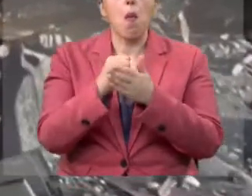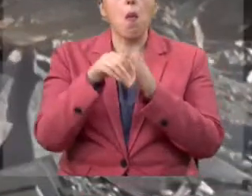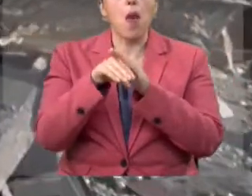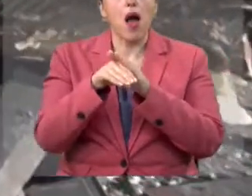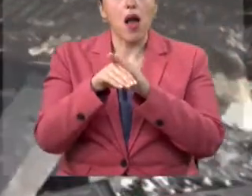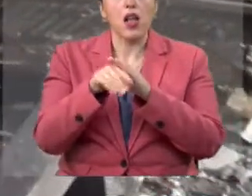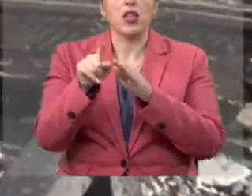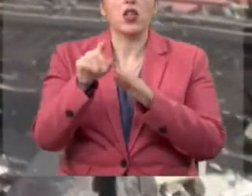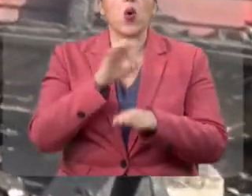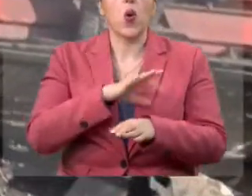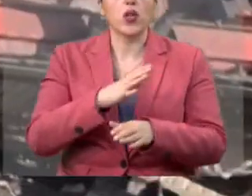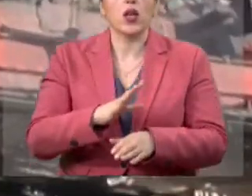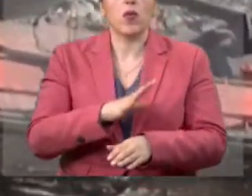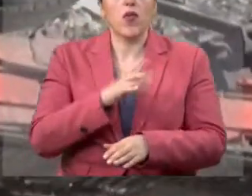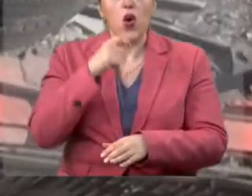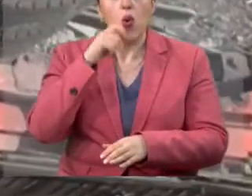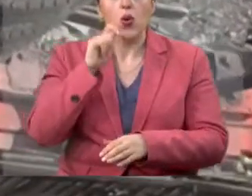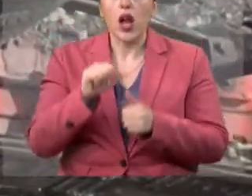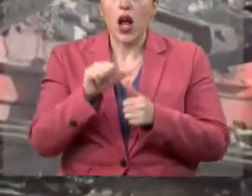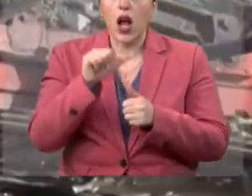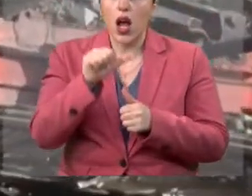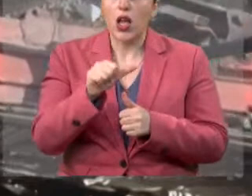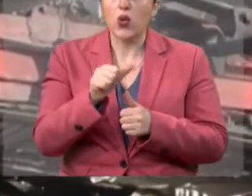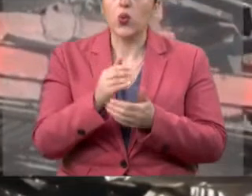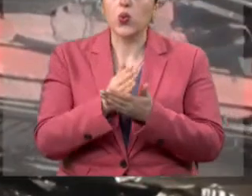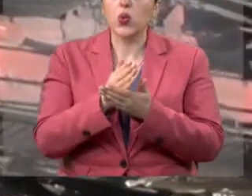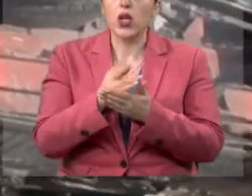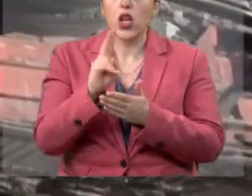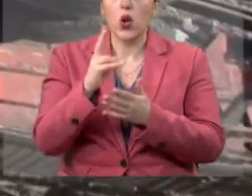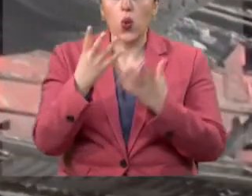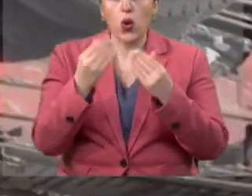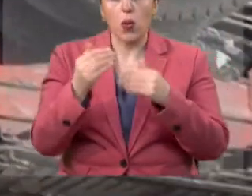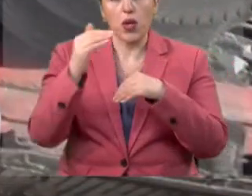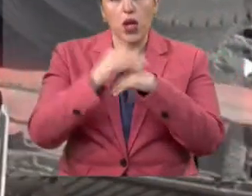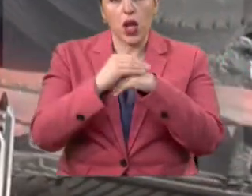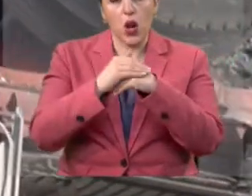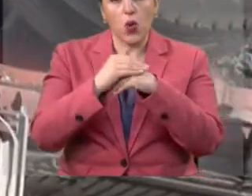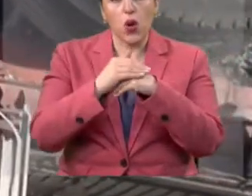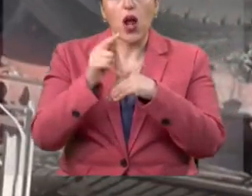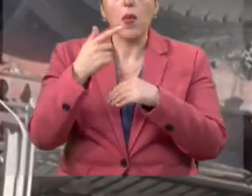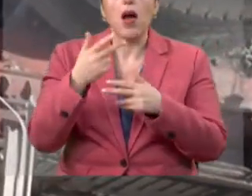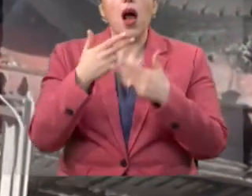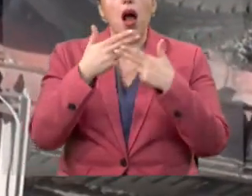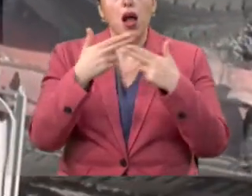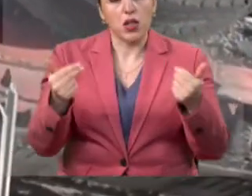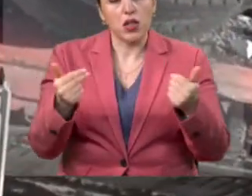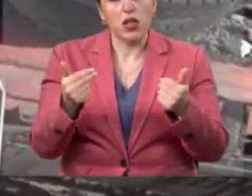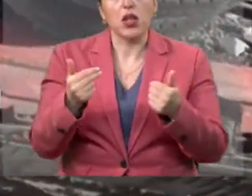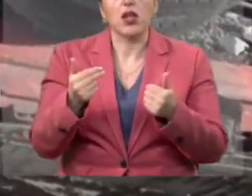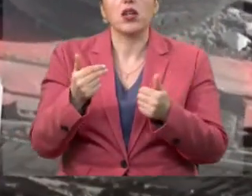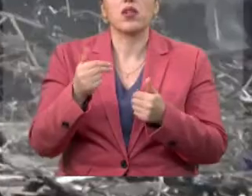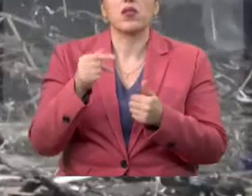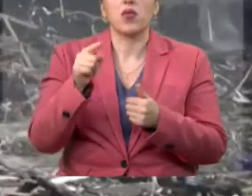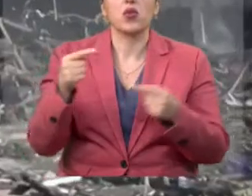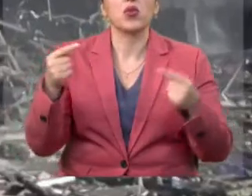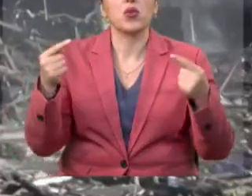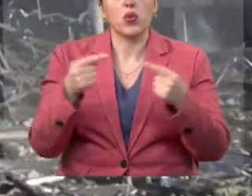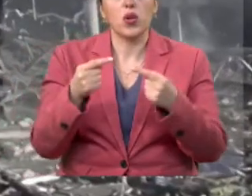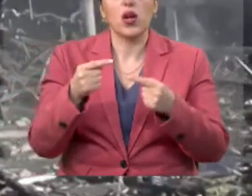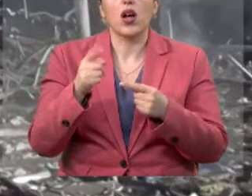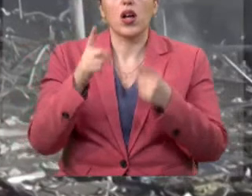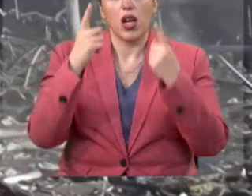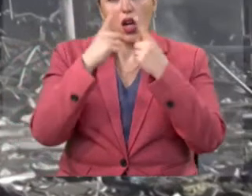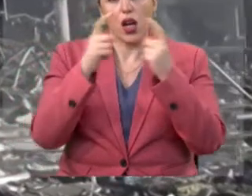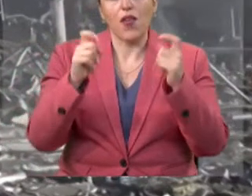Ուշագրավը ի դեպ, որ ուկրաինական հատուկ ծառայությունները երկու շաբթի երեկոյան անուղակիորեն հաստատեցին ռուսական կողմի այս պնդումները, հայտնելով,